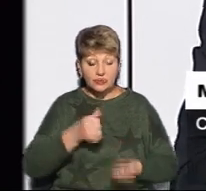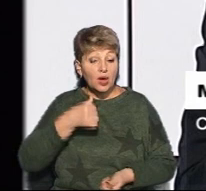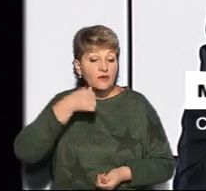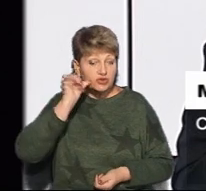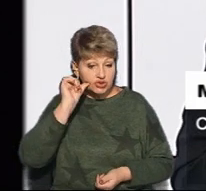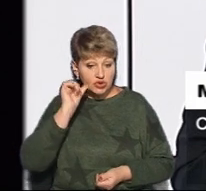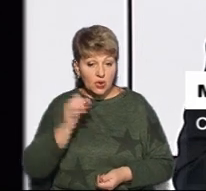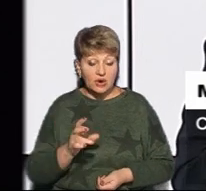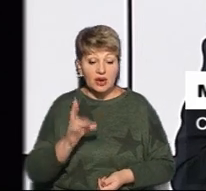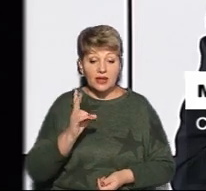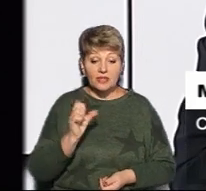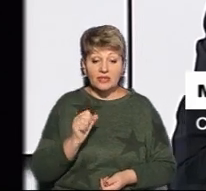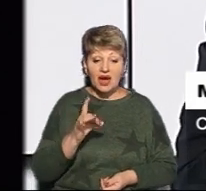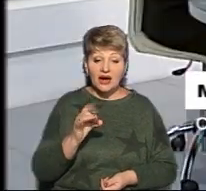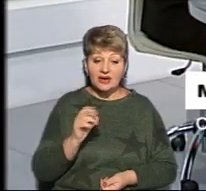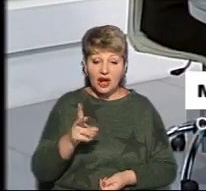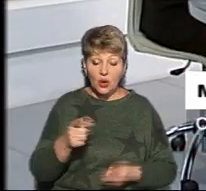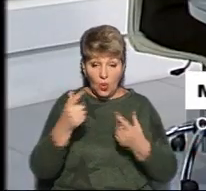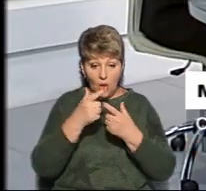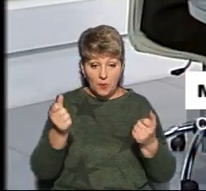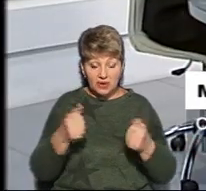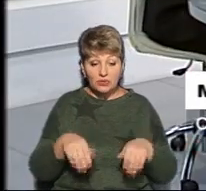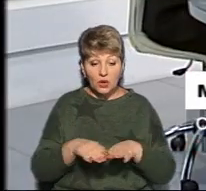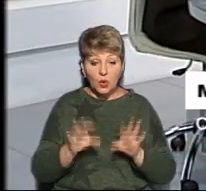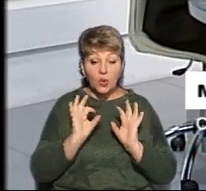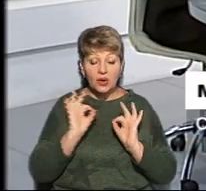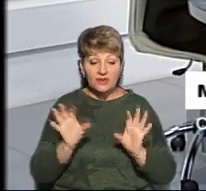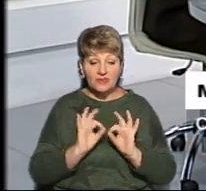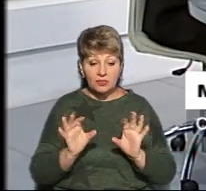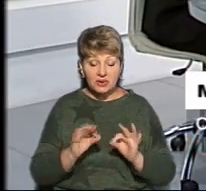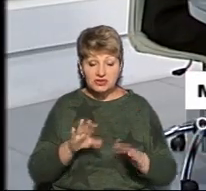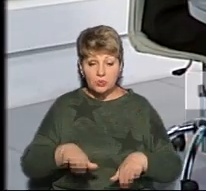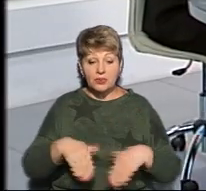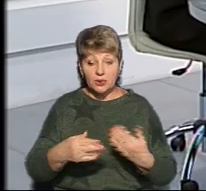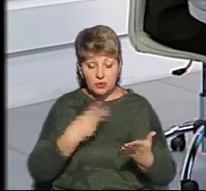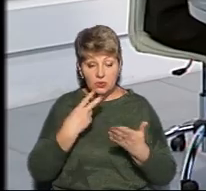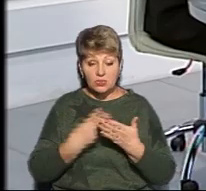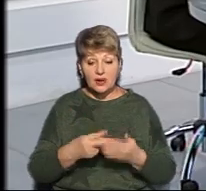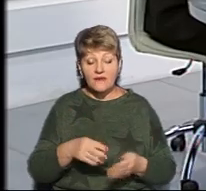об'єднання черкащани Нарек Казарян оприлюднив таку інформацію. Пропоную переглянути відео.